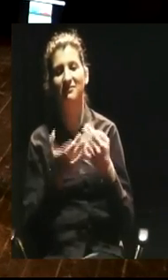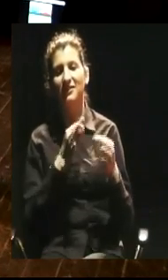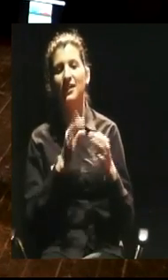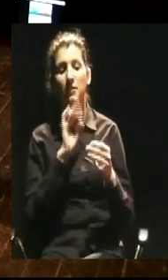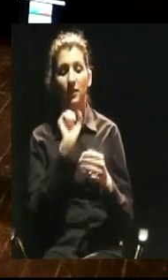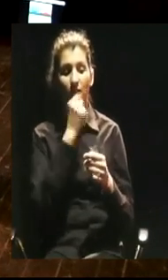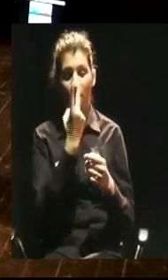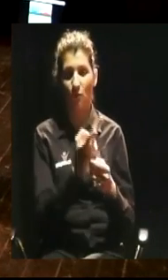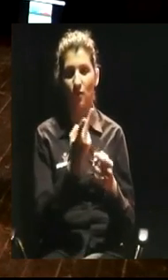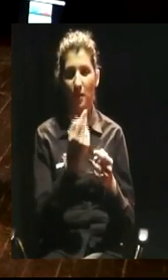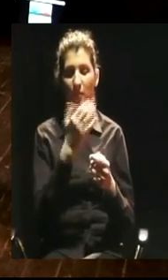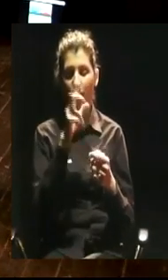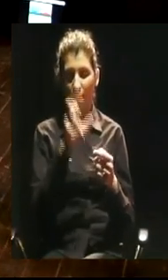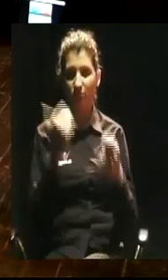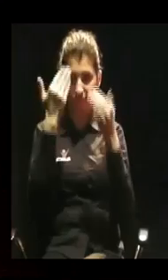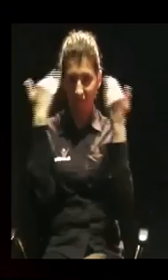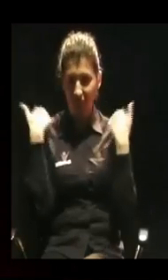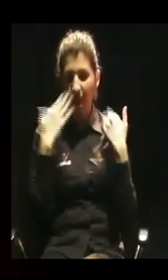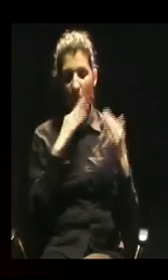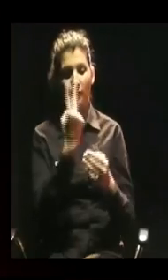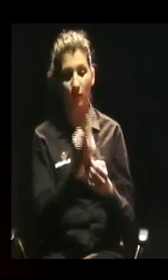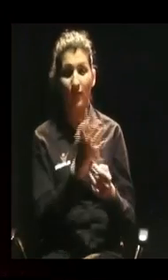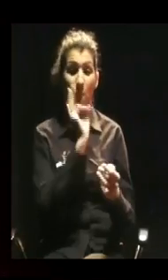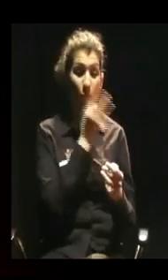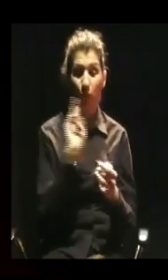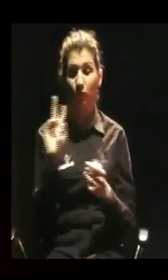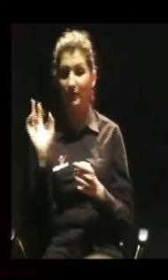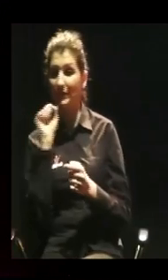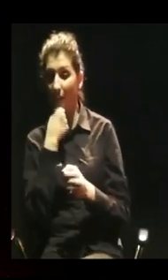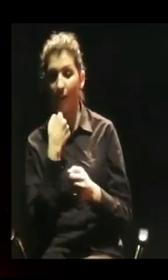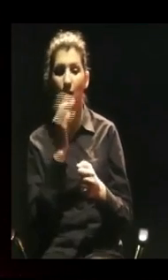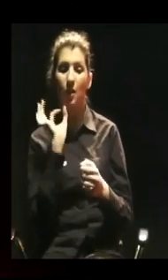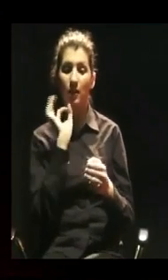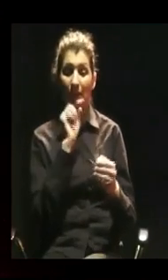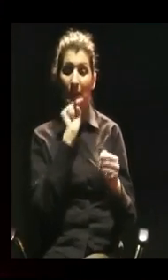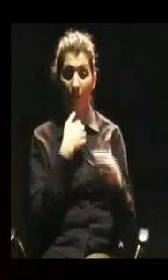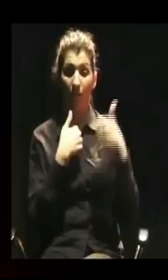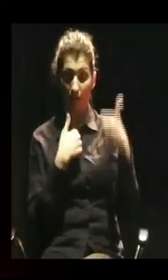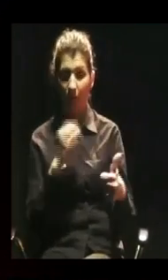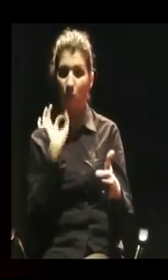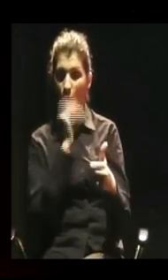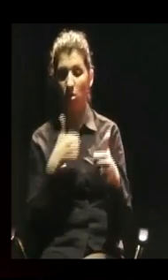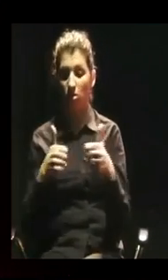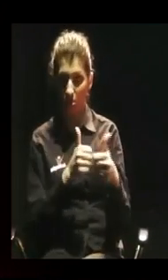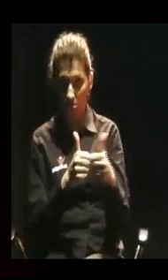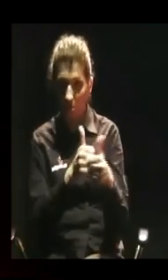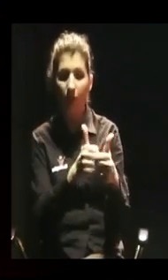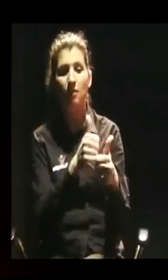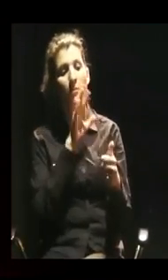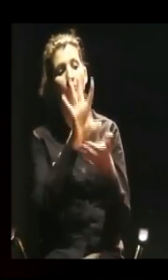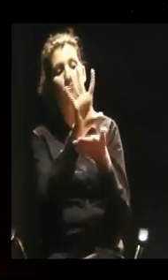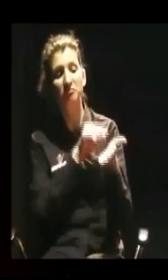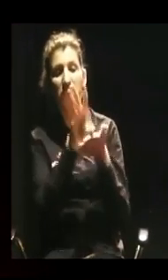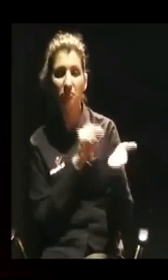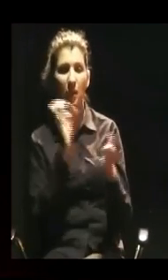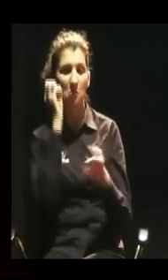drugi młody, ten młody tam podąża za tym starym, żeby spijać mądrość z jego ust.